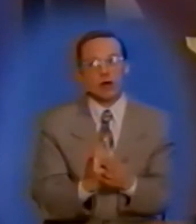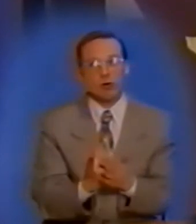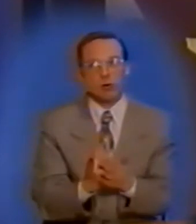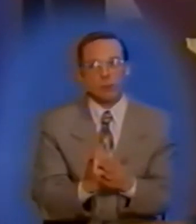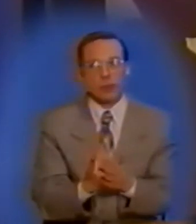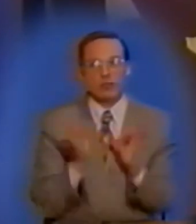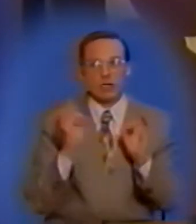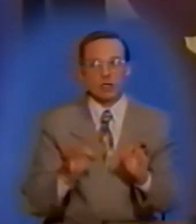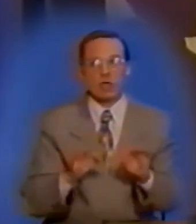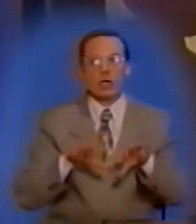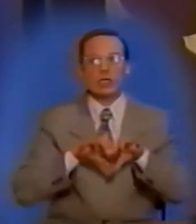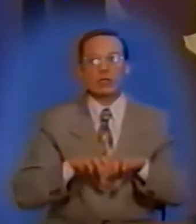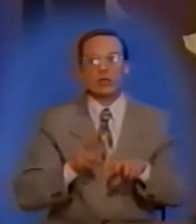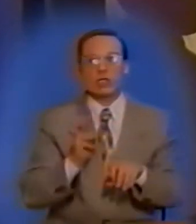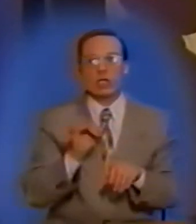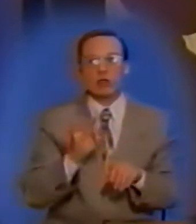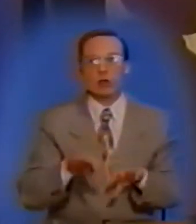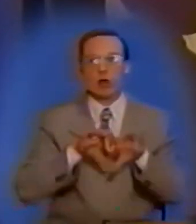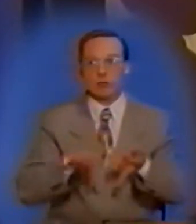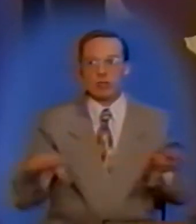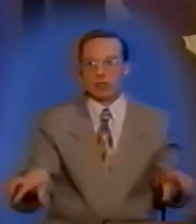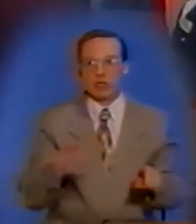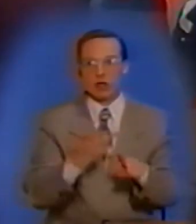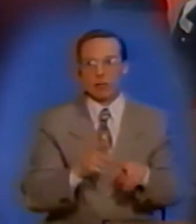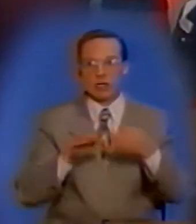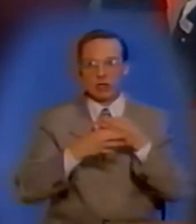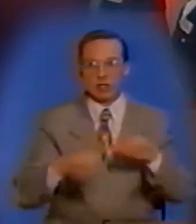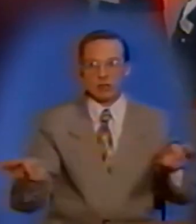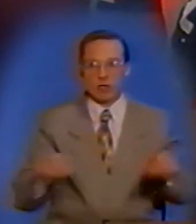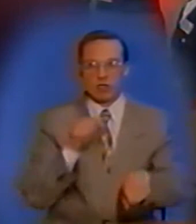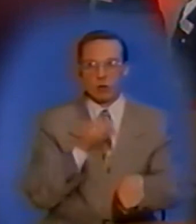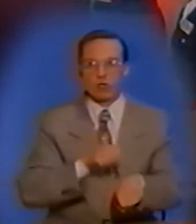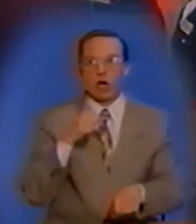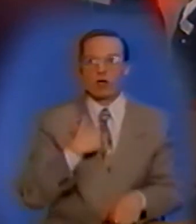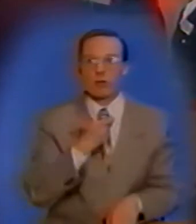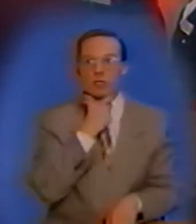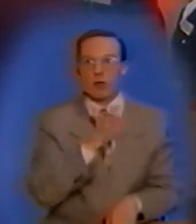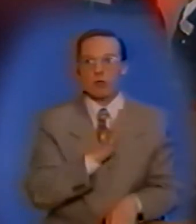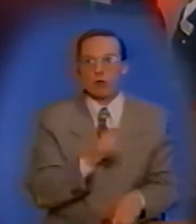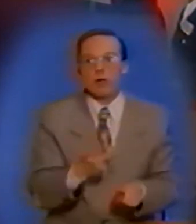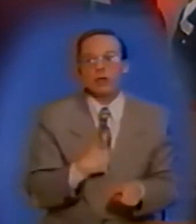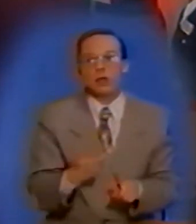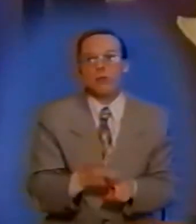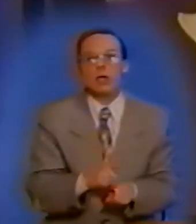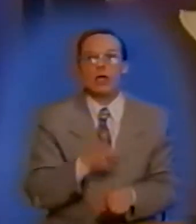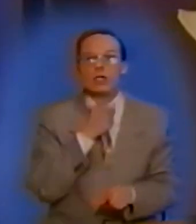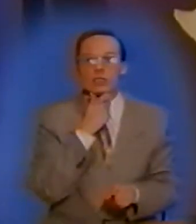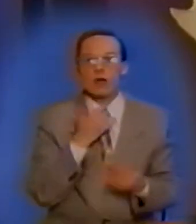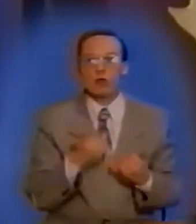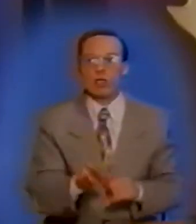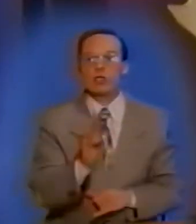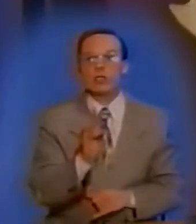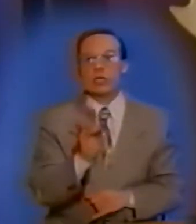administracijoje gėjai labai laisvai jaučiasi. Aš tai pastebėjau, aš kažkaip man buvo labai savotiškai, kad būtent